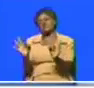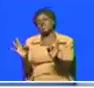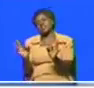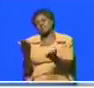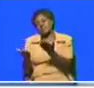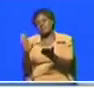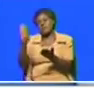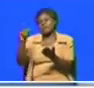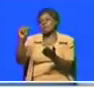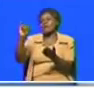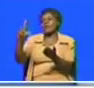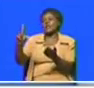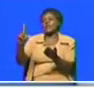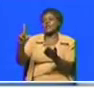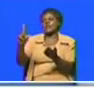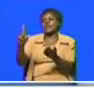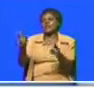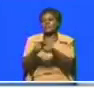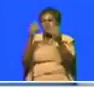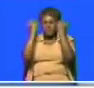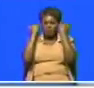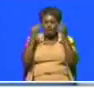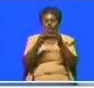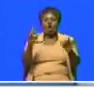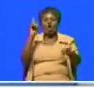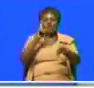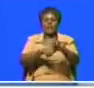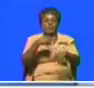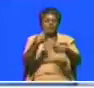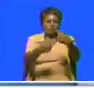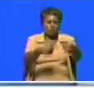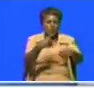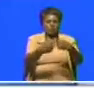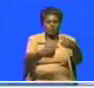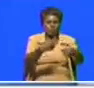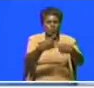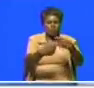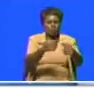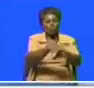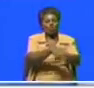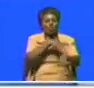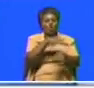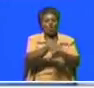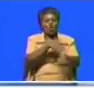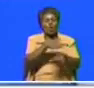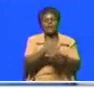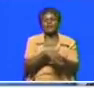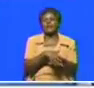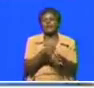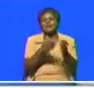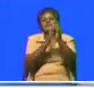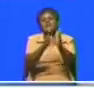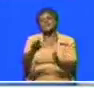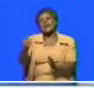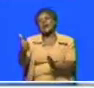kwa dhamana. Na pia kesi itachukua muda mrefu sana kuendelea mahakama kama ilivyo kawaida katika taifa hili. Na viongozi wengine